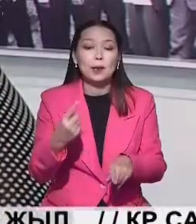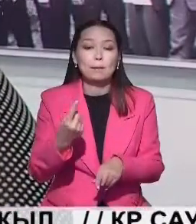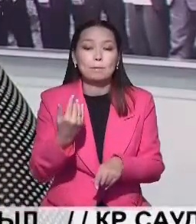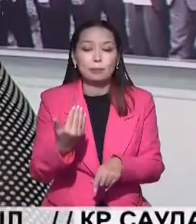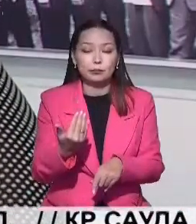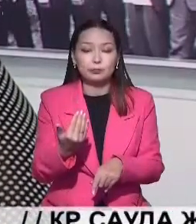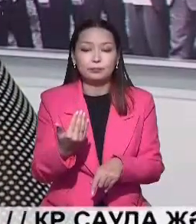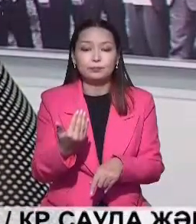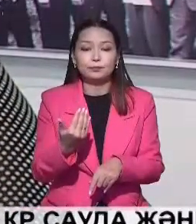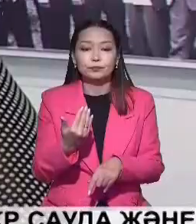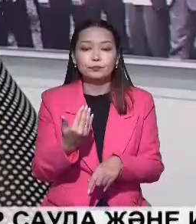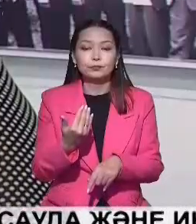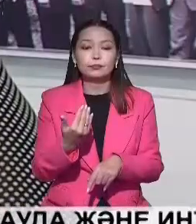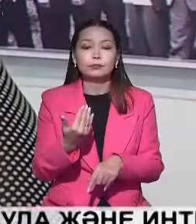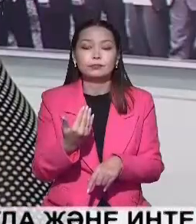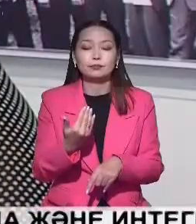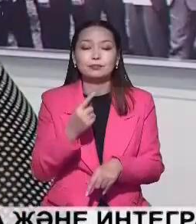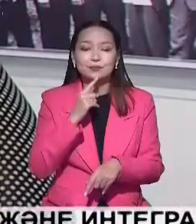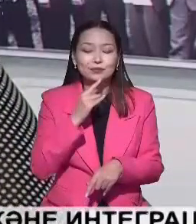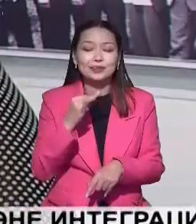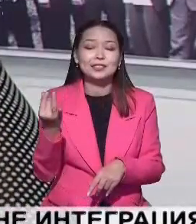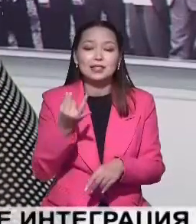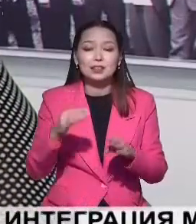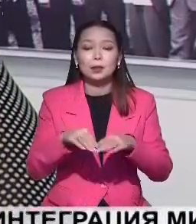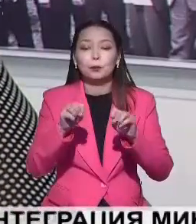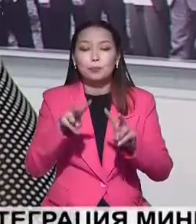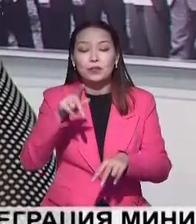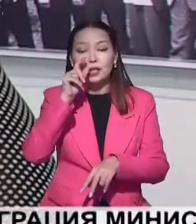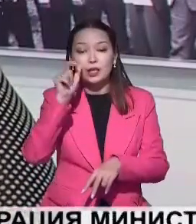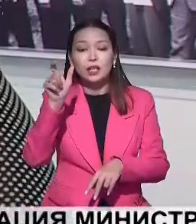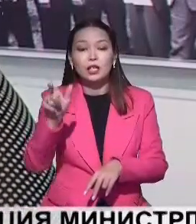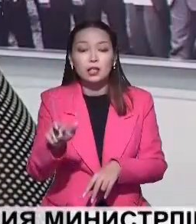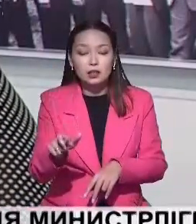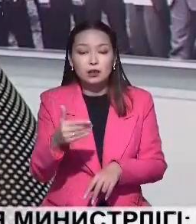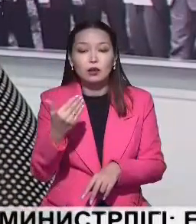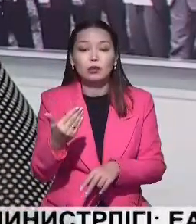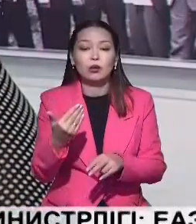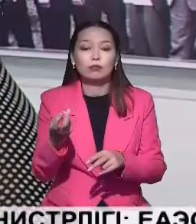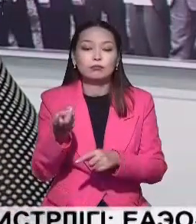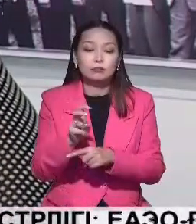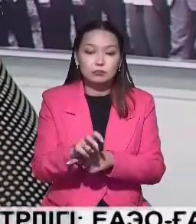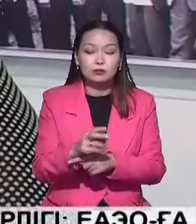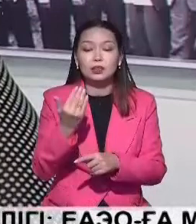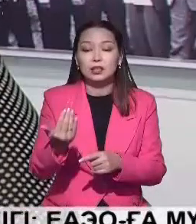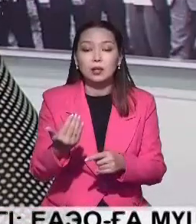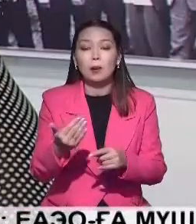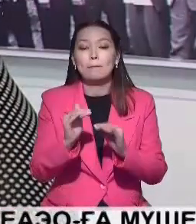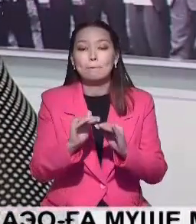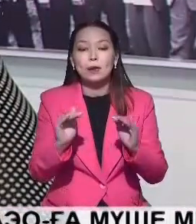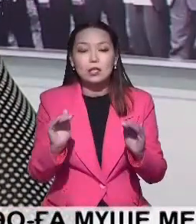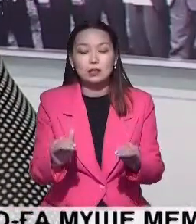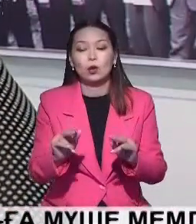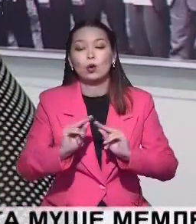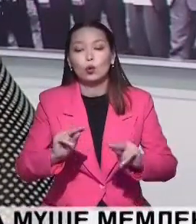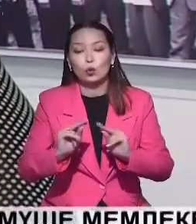қиын да қызықты маманға ер азаматтың келіп, соның жаңағы балаларға дәріс